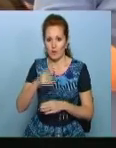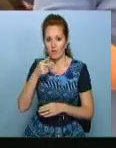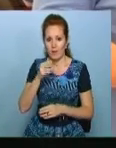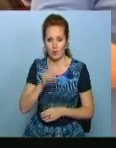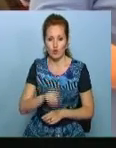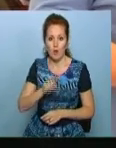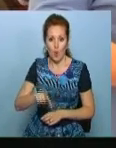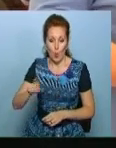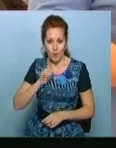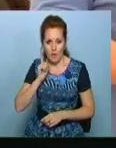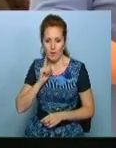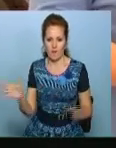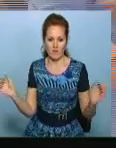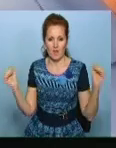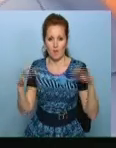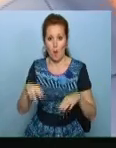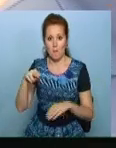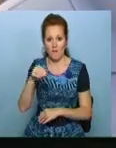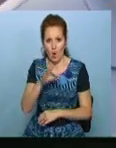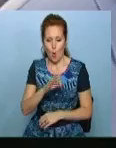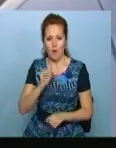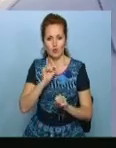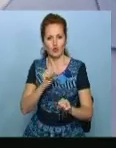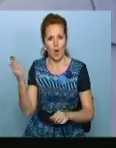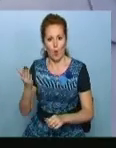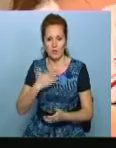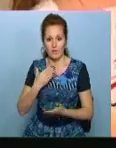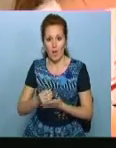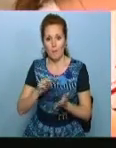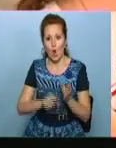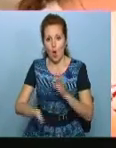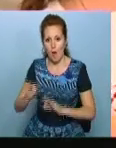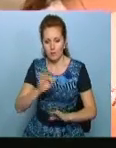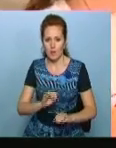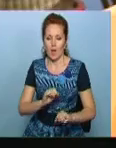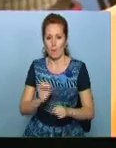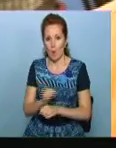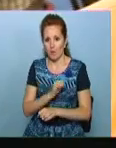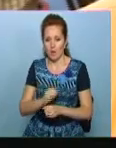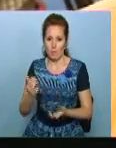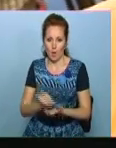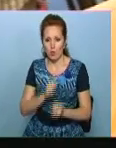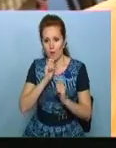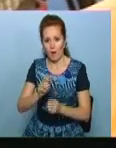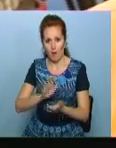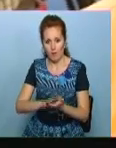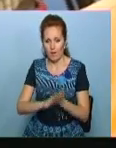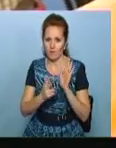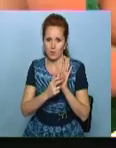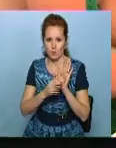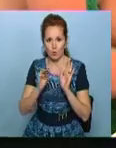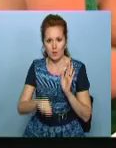всего Приволжского федерального округа защищают свои проекты. Победители получат гранты до 80 тысяч рублей на развитие своей